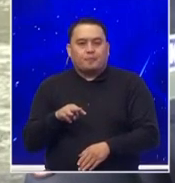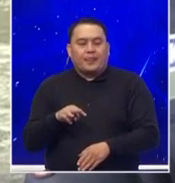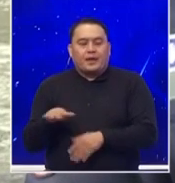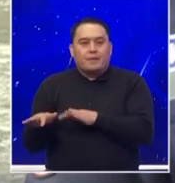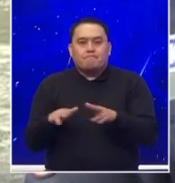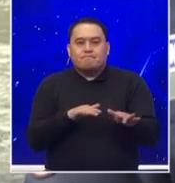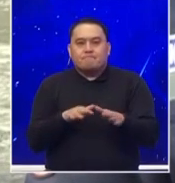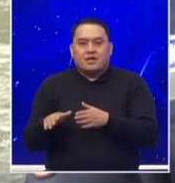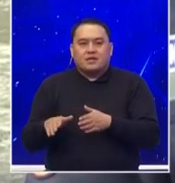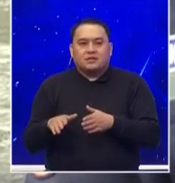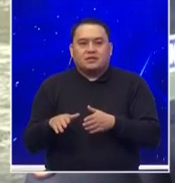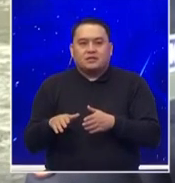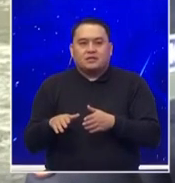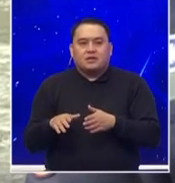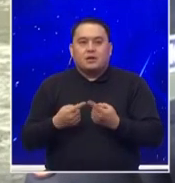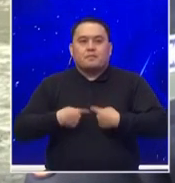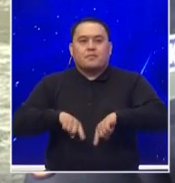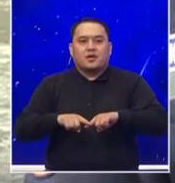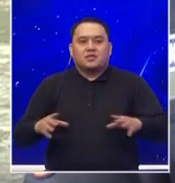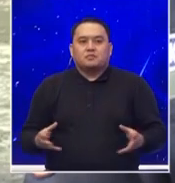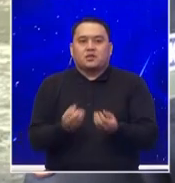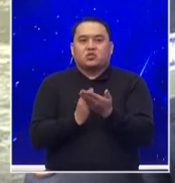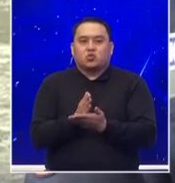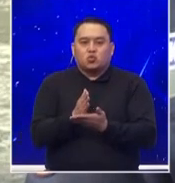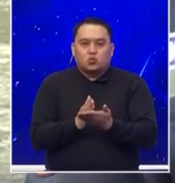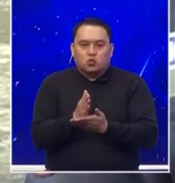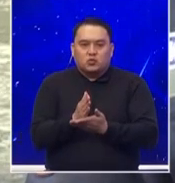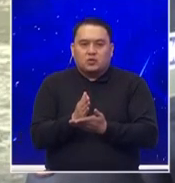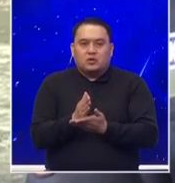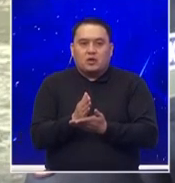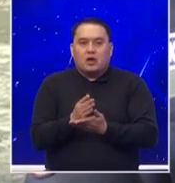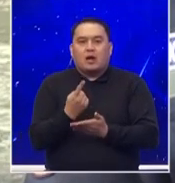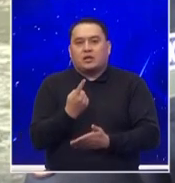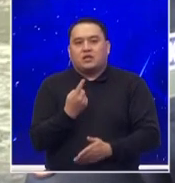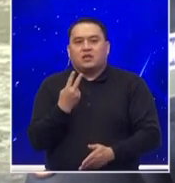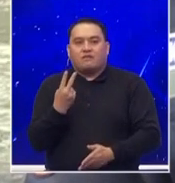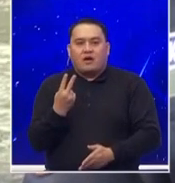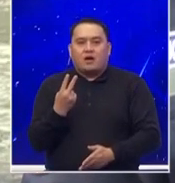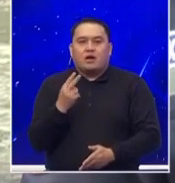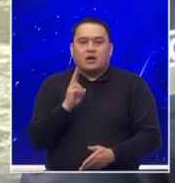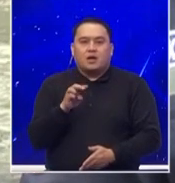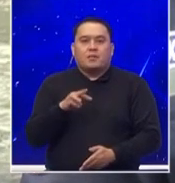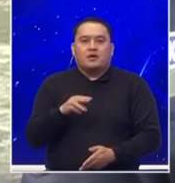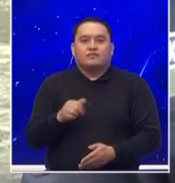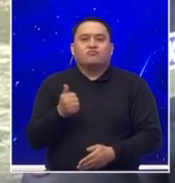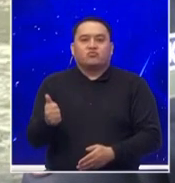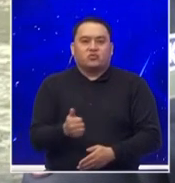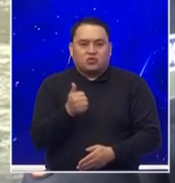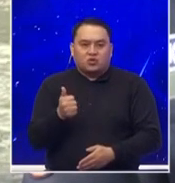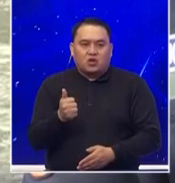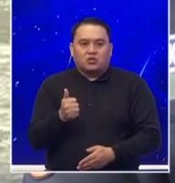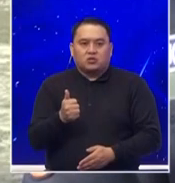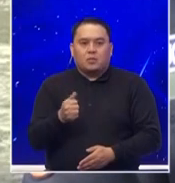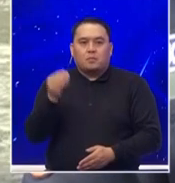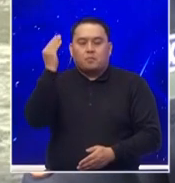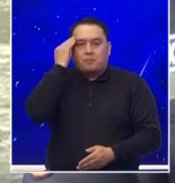передвижение сил подразделений департамента по чрезвычайным ситуациям составляло 1-2 км в час. Несмотря на это,